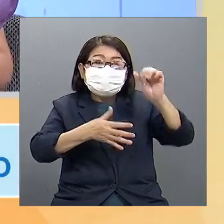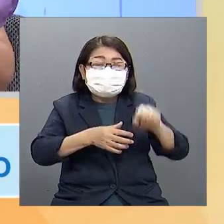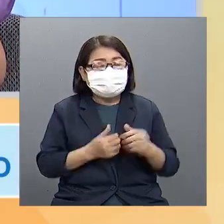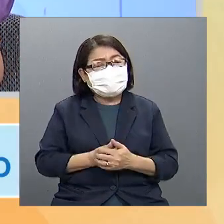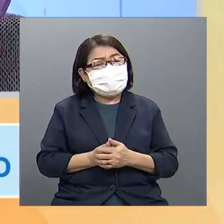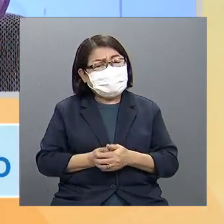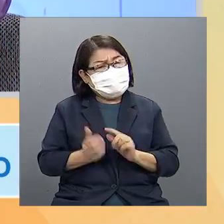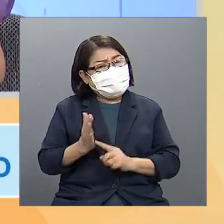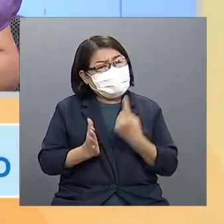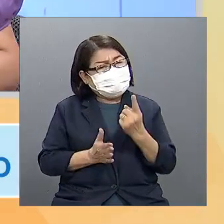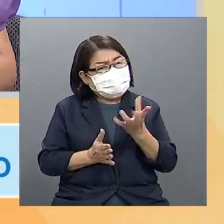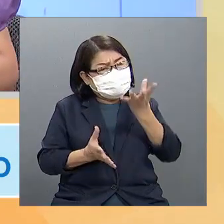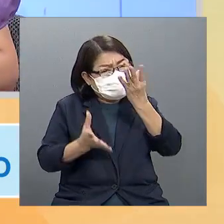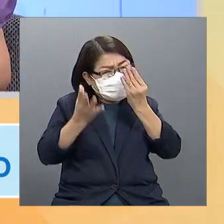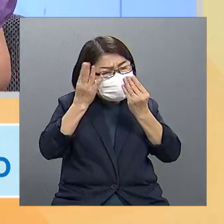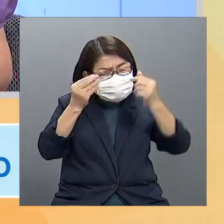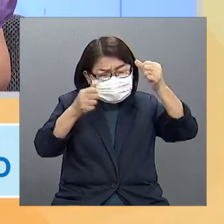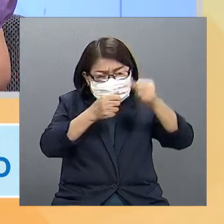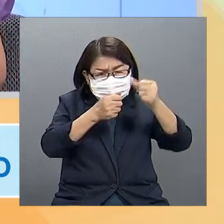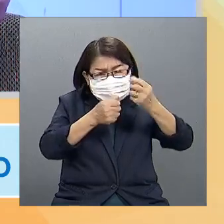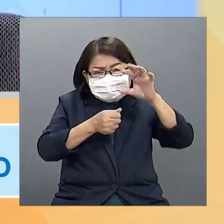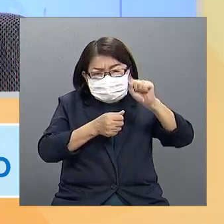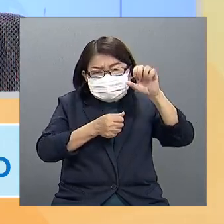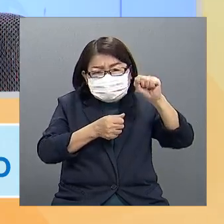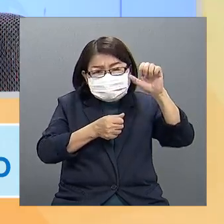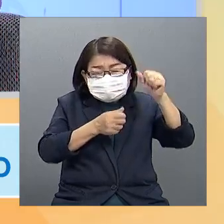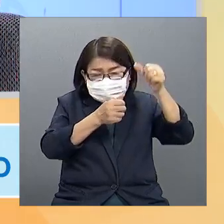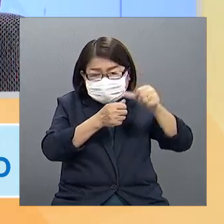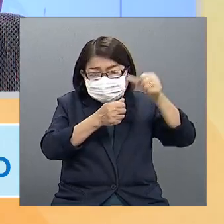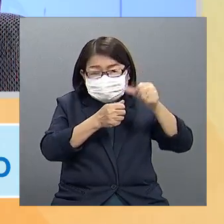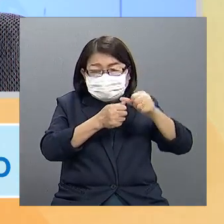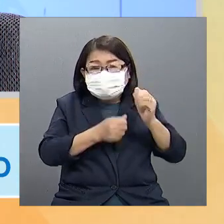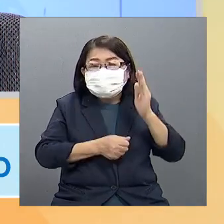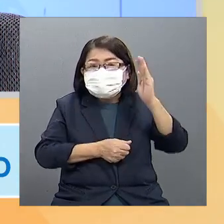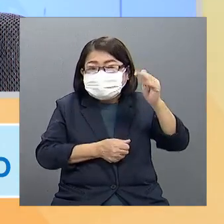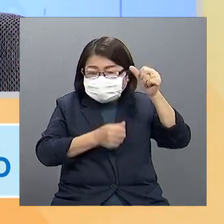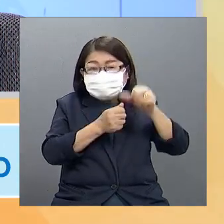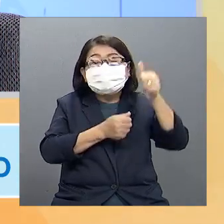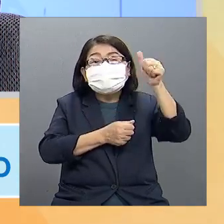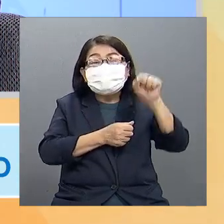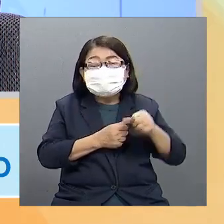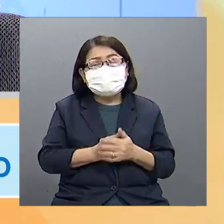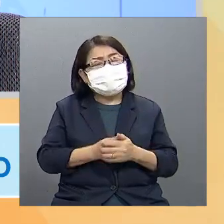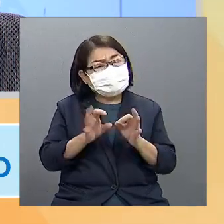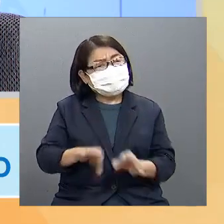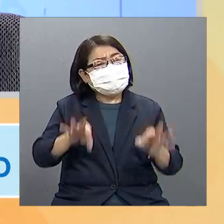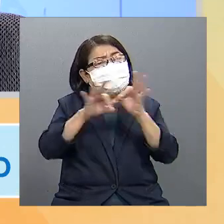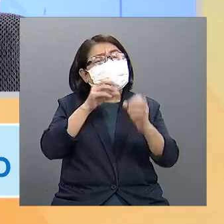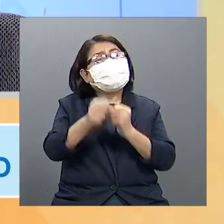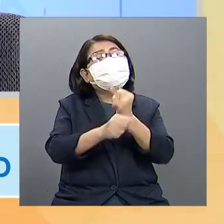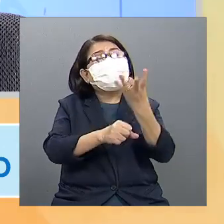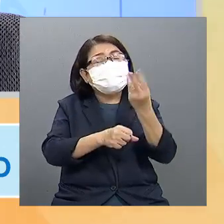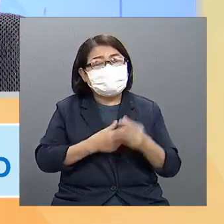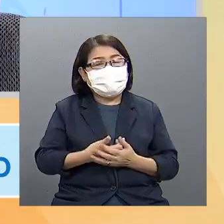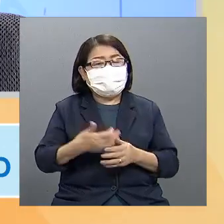ำสิ่งที่เขาทำในตอนนี้จะเป็นเหมือนภาพจำทำให้เขาใช้ในวันข้างหน้าค่ะช่วงไหนเป็นช่วงที่สำคัญที่สุดนะคะคุณหม